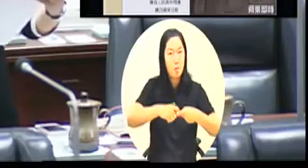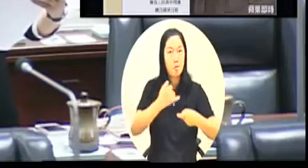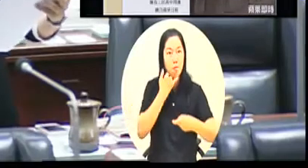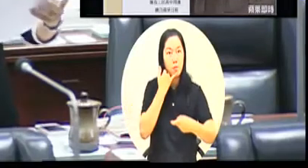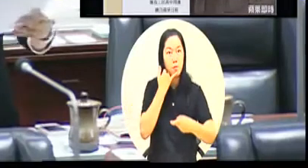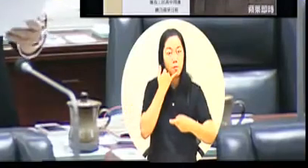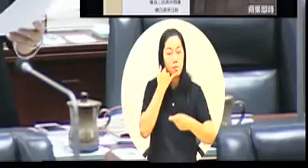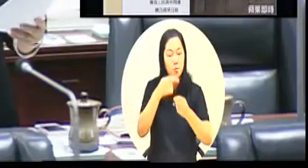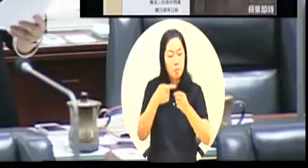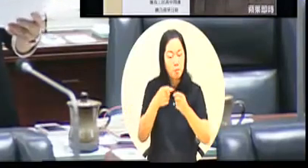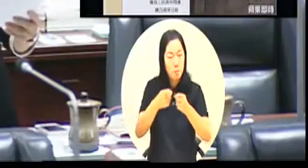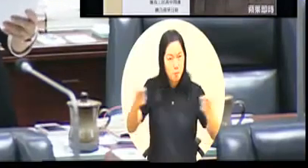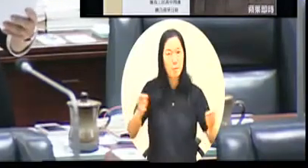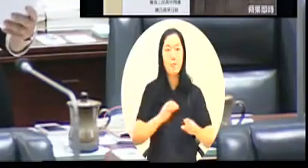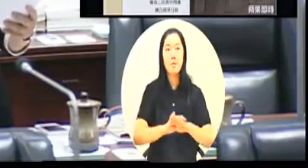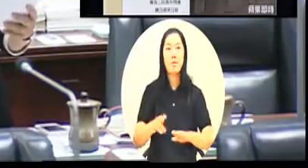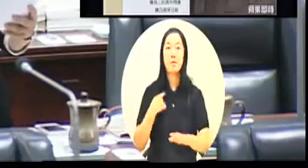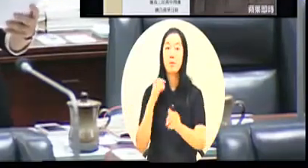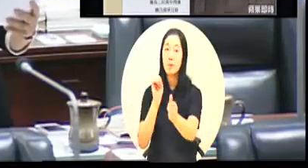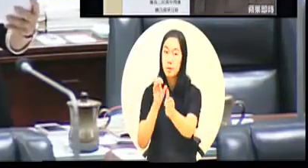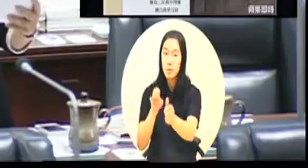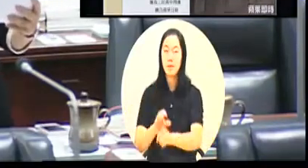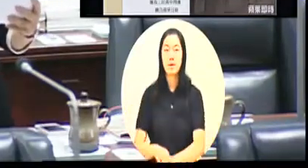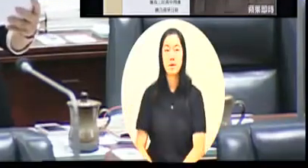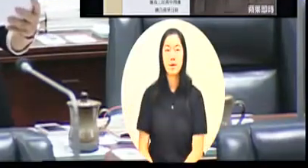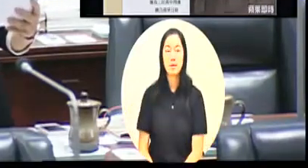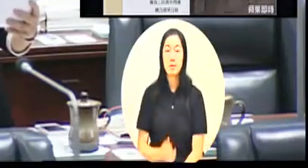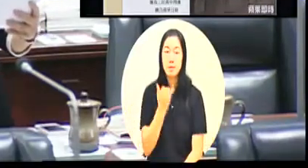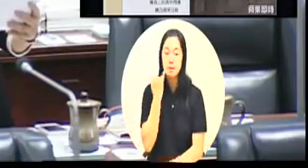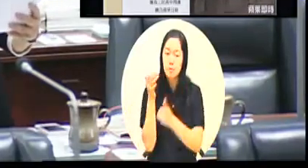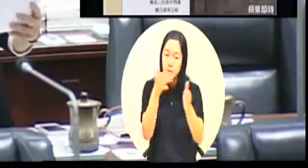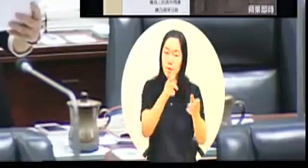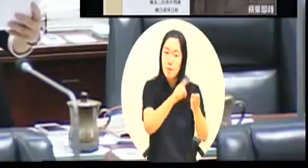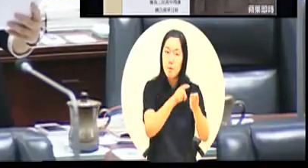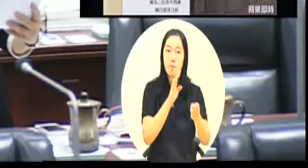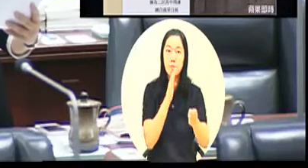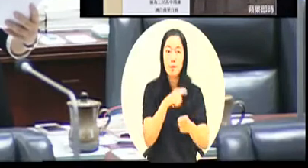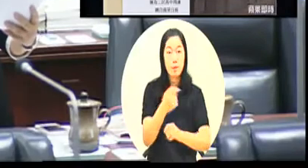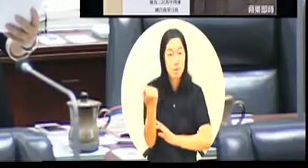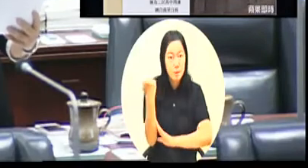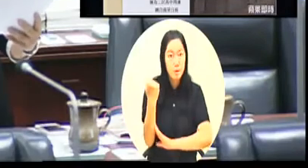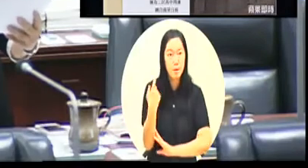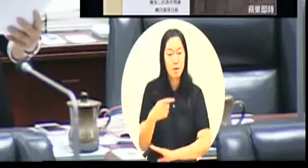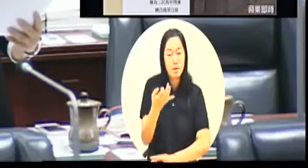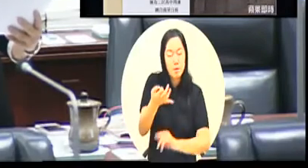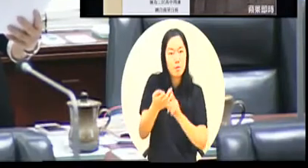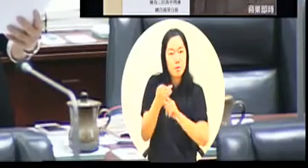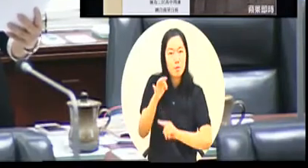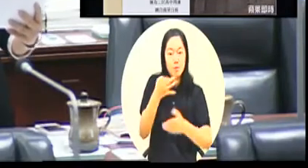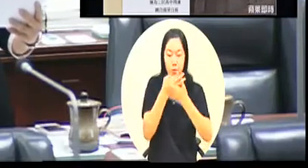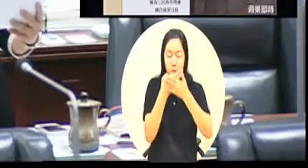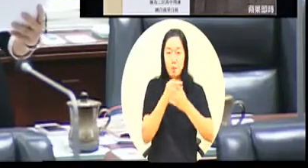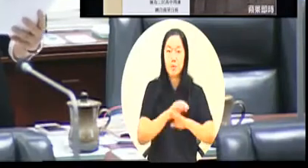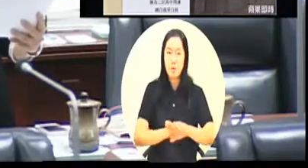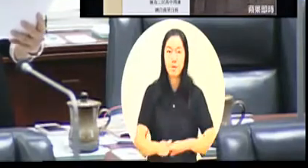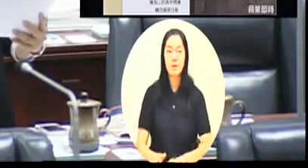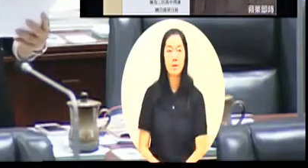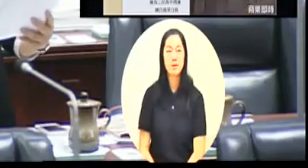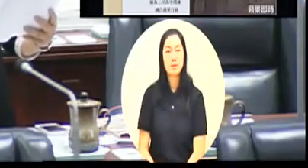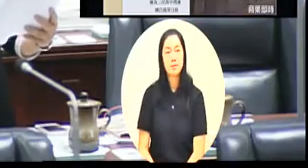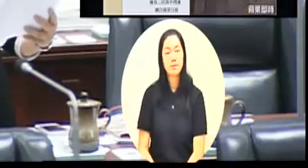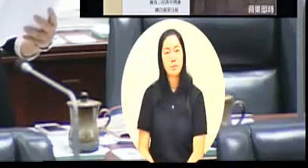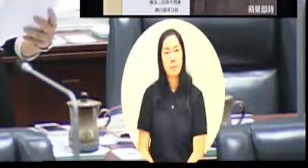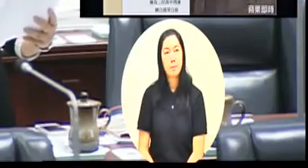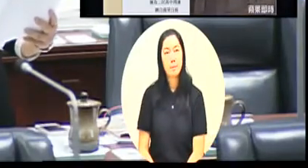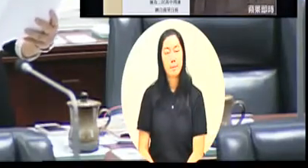更长久性，这我跟我们局长建议啊，是不是也可以朝这个方向，而且在经费上可能还可以省下一些钱啊。